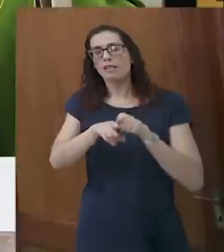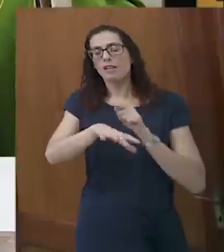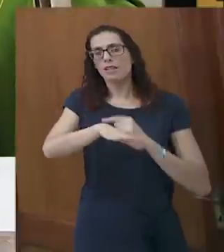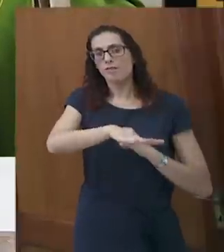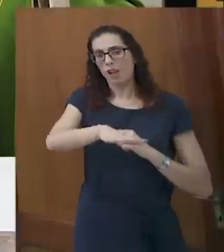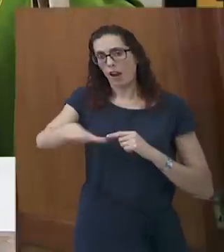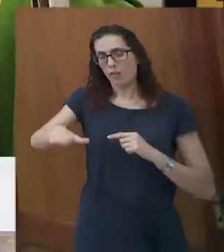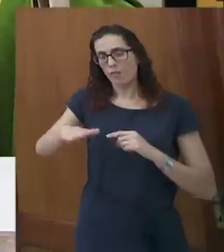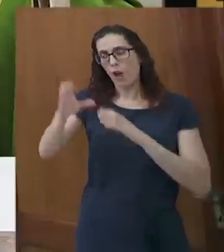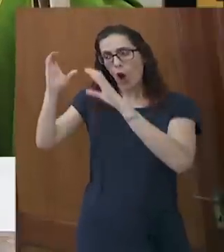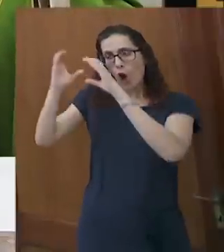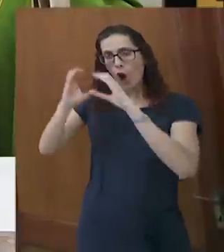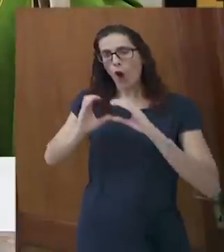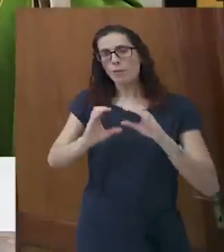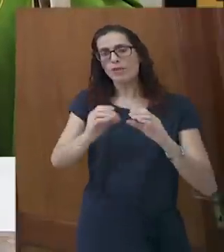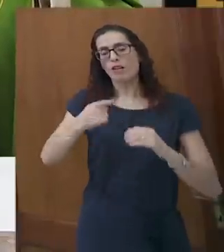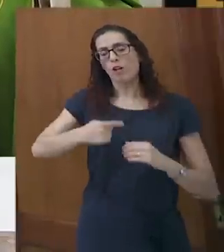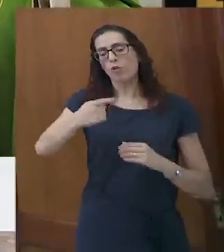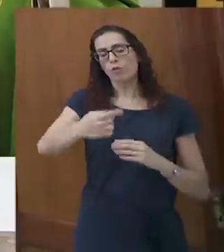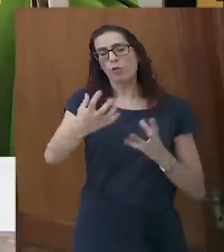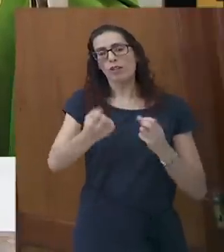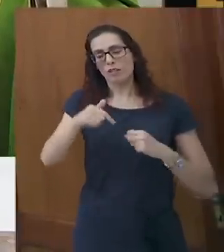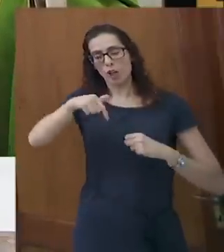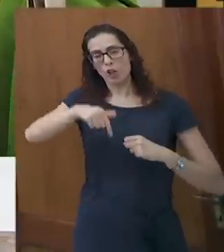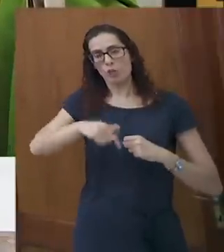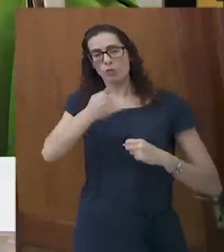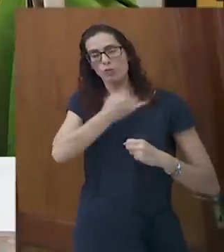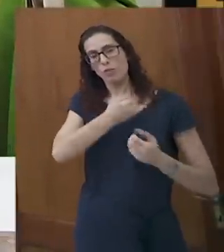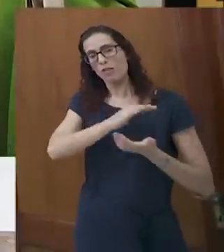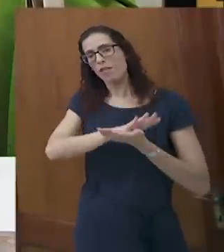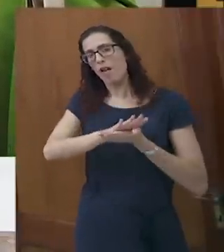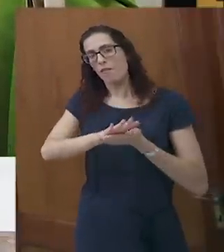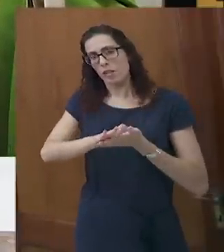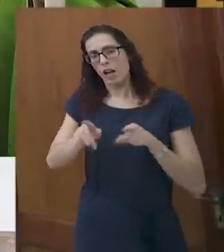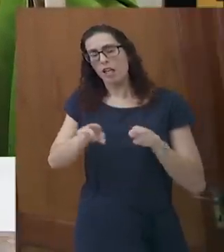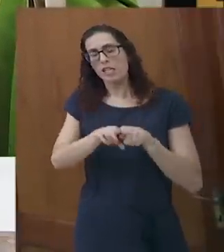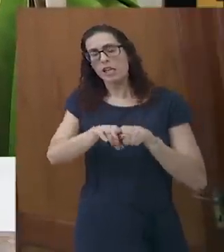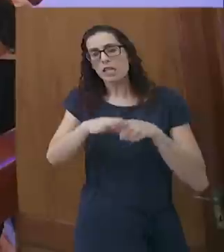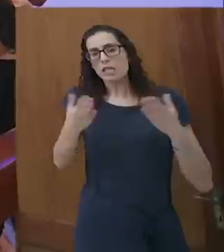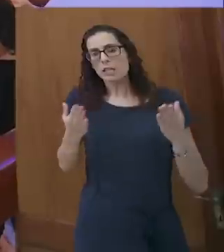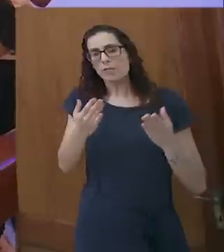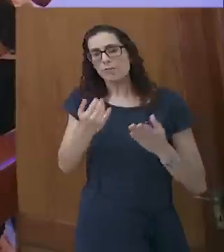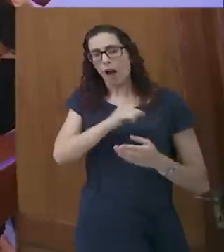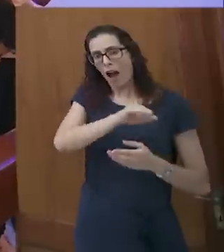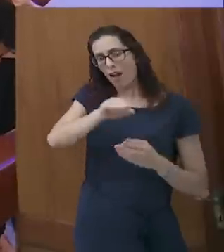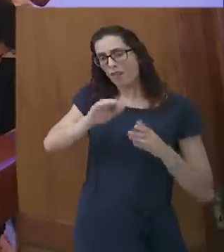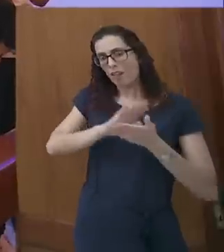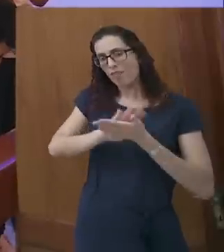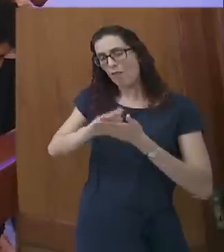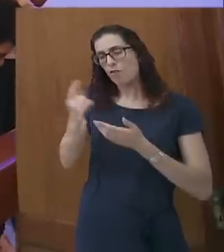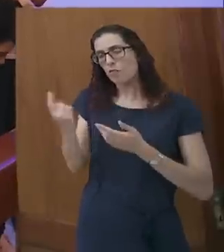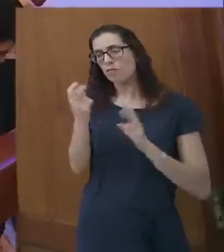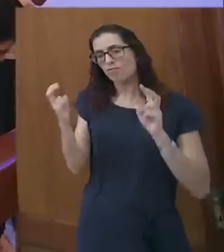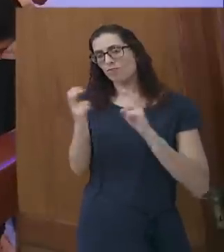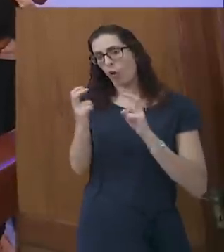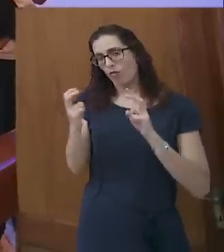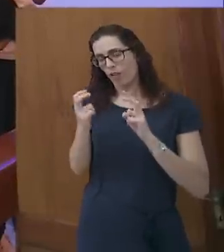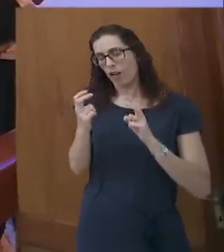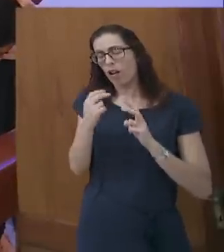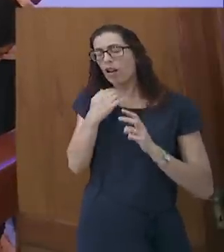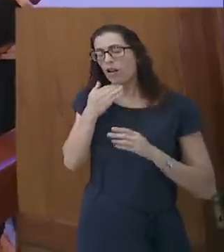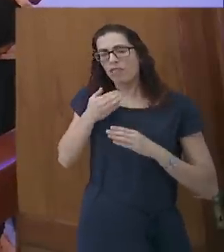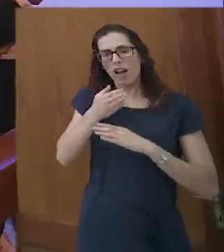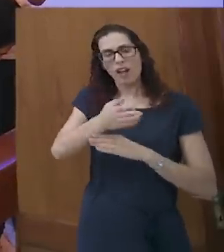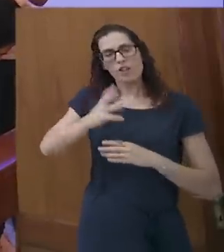fl-art. Ħobsna ta' kuljum matina llum, aħfrinna tubietna bħal ma naħfru minn uħati għalina,